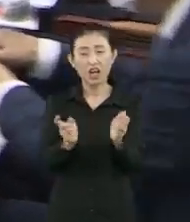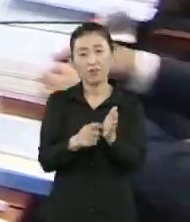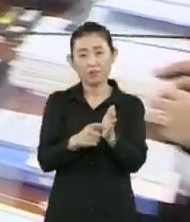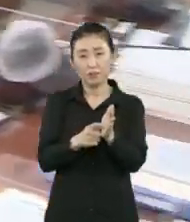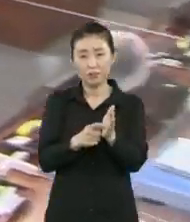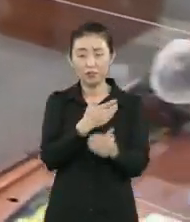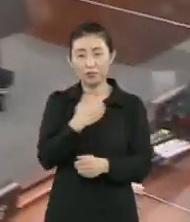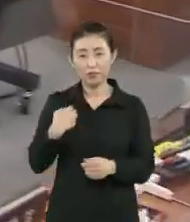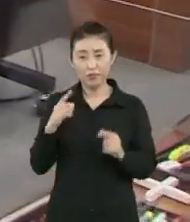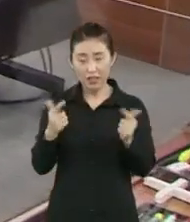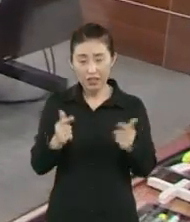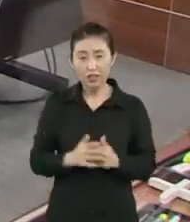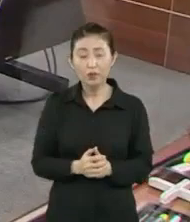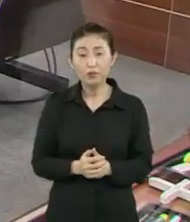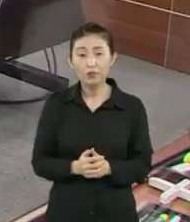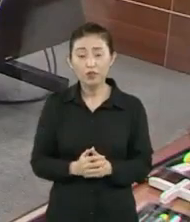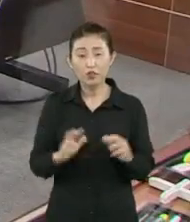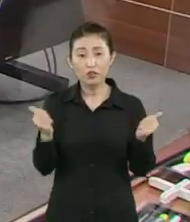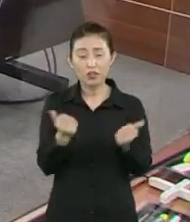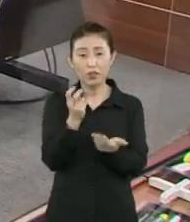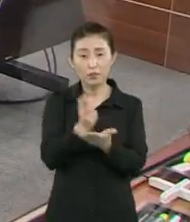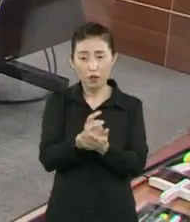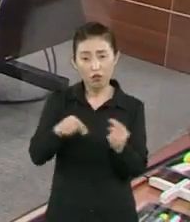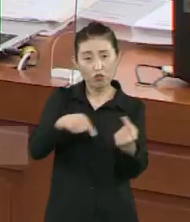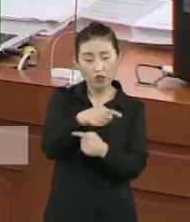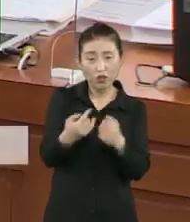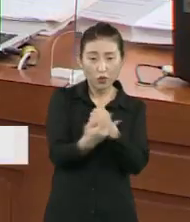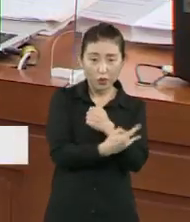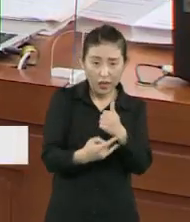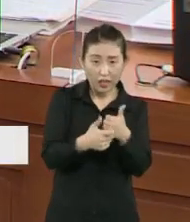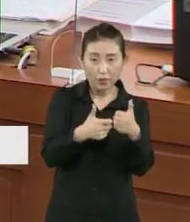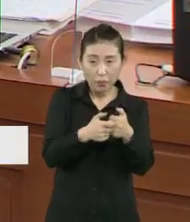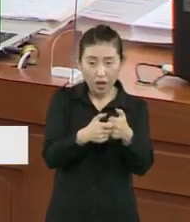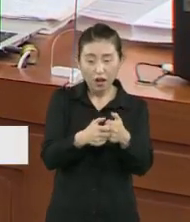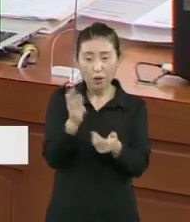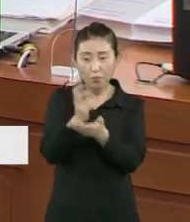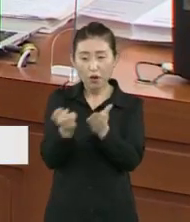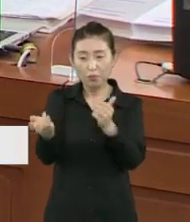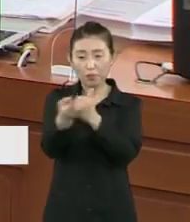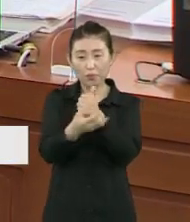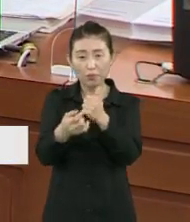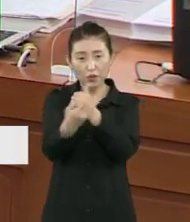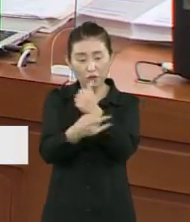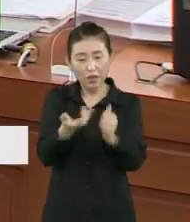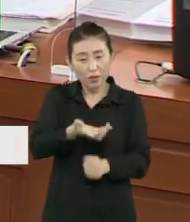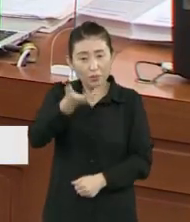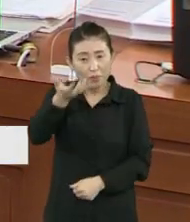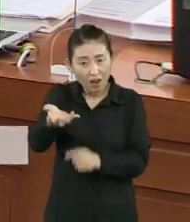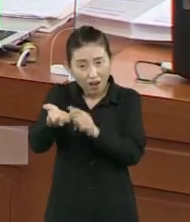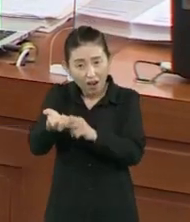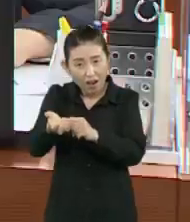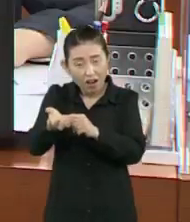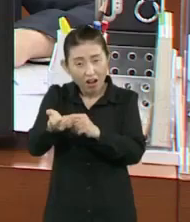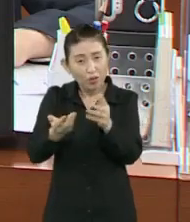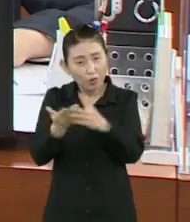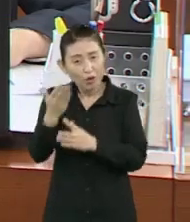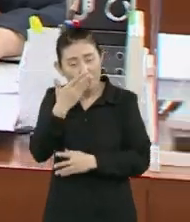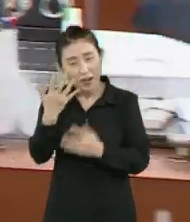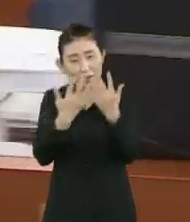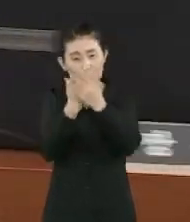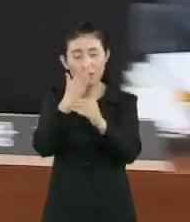본회의 전에 국회 법이 국회 운영이 전체회의 야 국회 법사위를 통과할 기업은 아직 불투명합니다